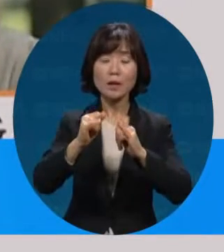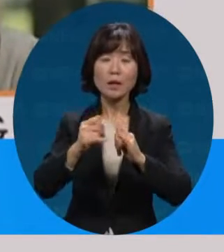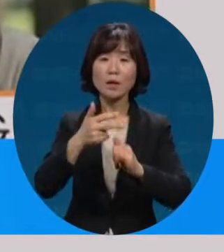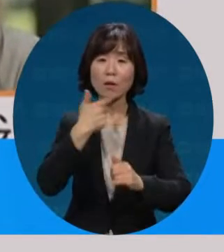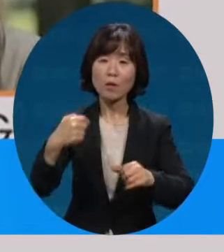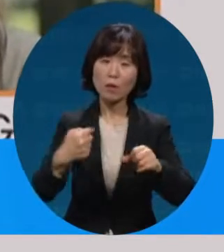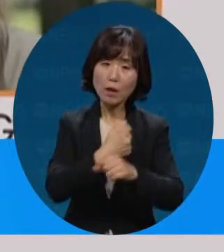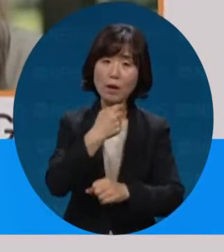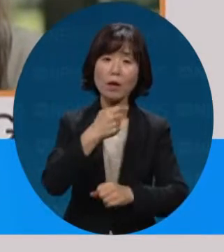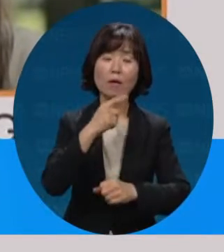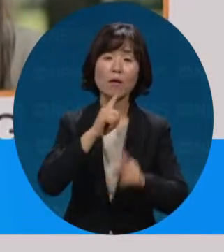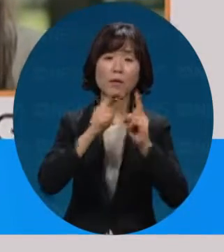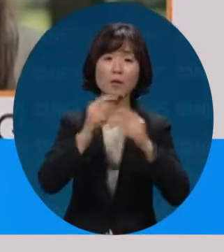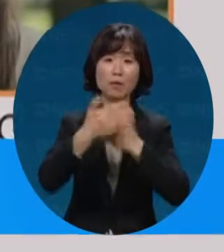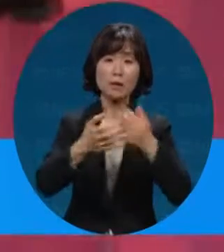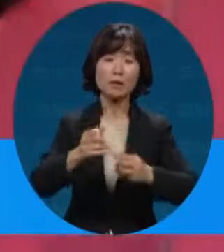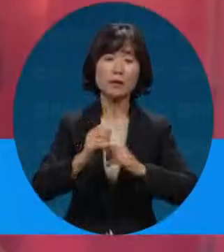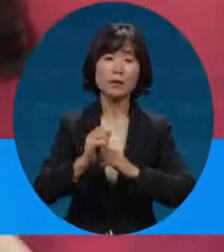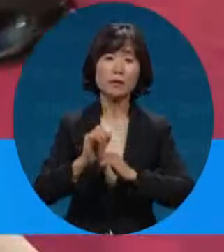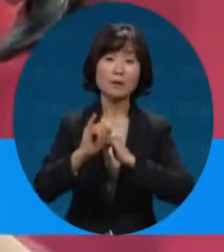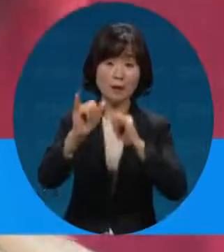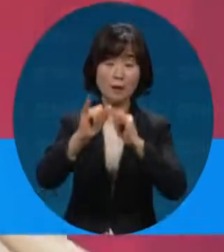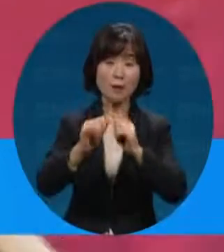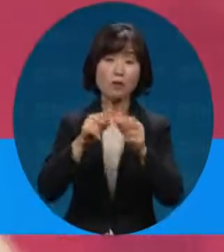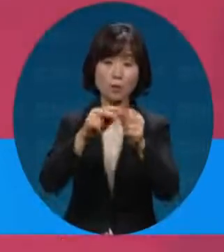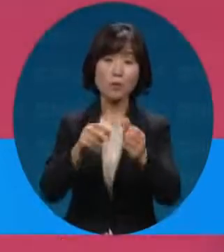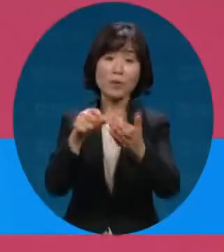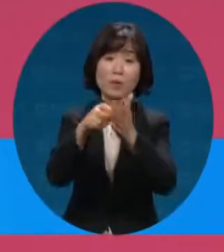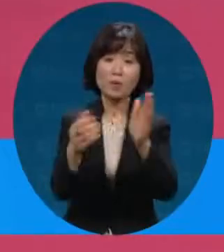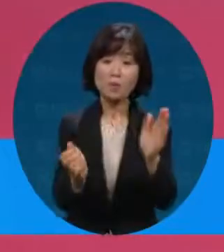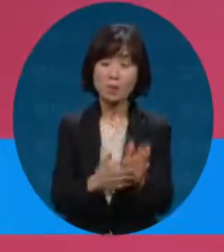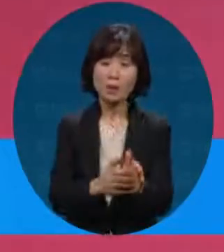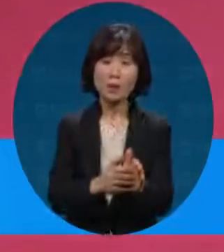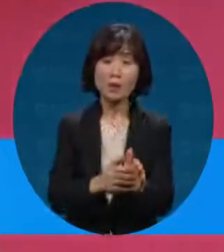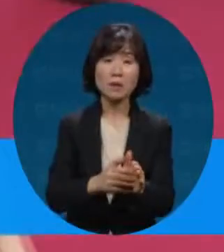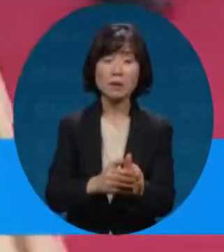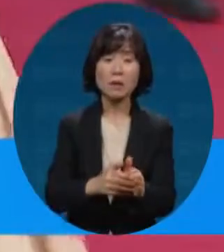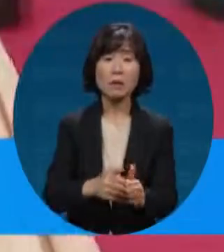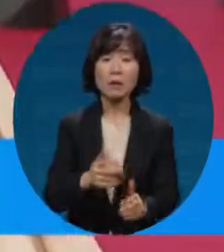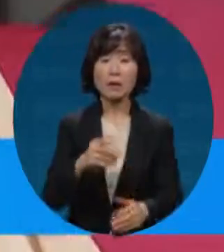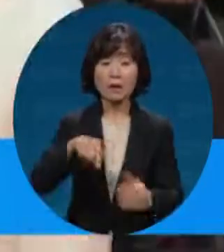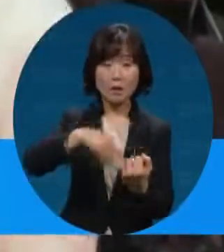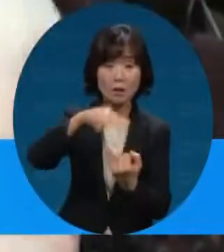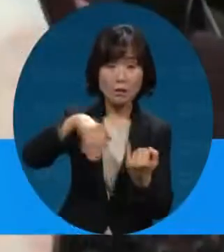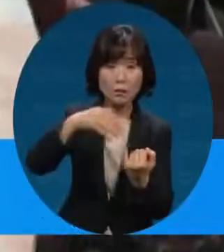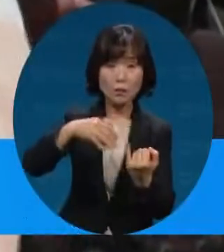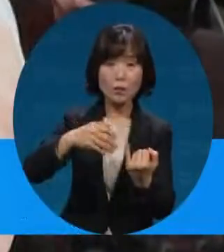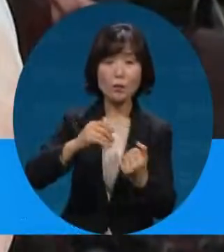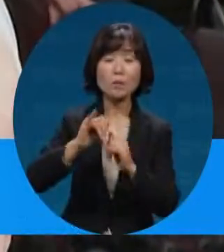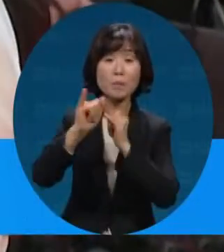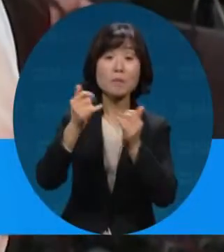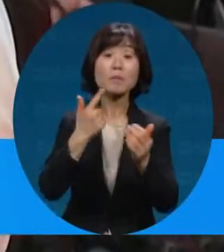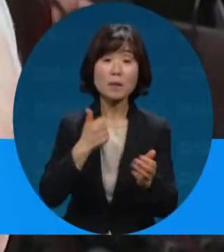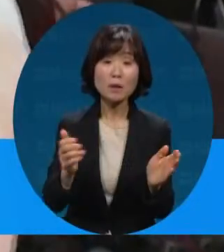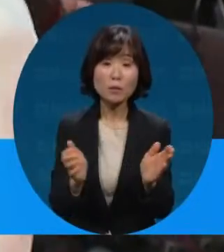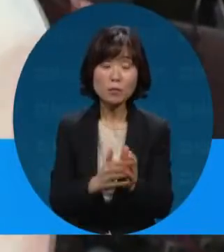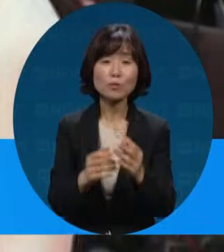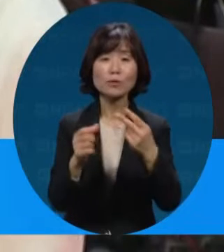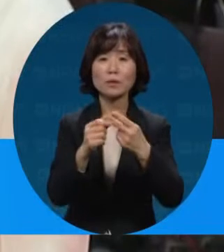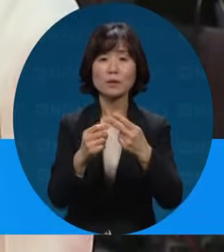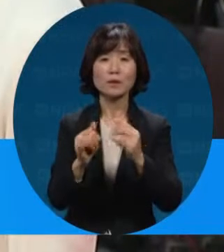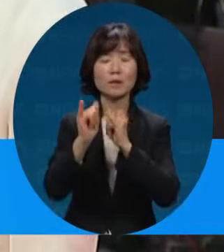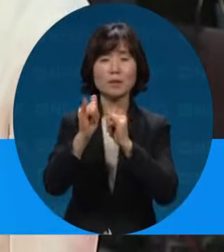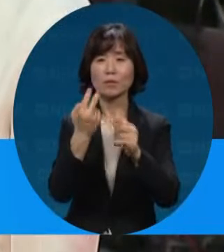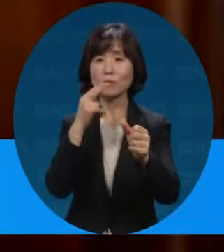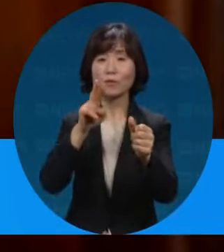올랐습니다. 이로써 박찬욱 감독은 2018년 아가씨로 영국 아카데미 외국어 영화상을 받은 데 이어 두 번째 수상 도전에